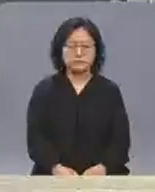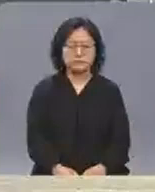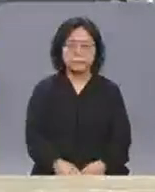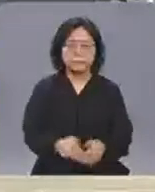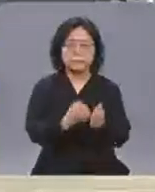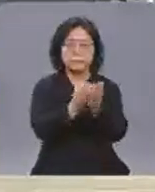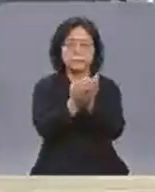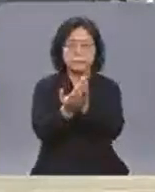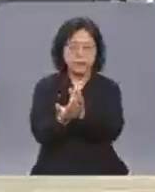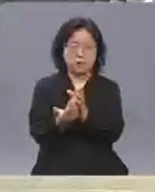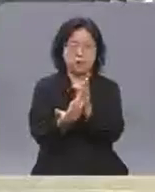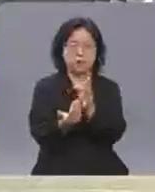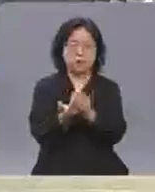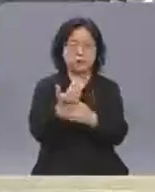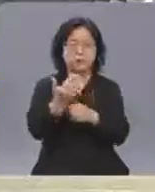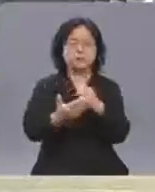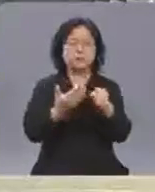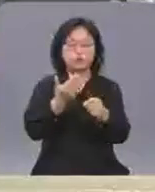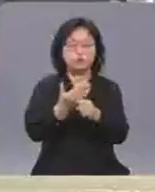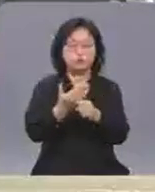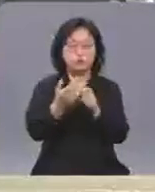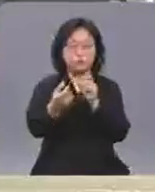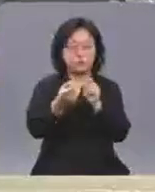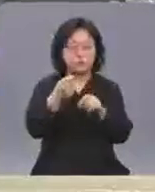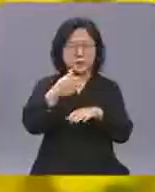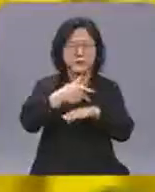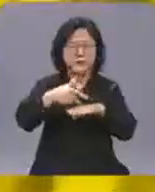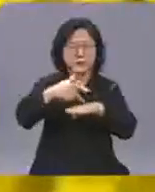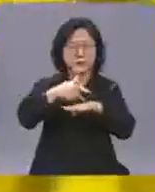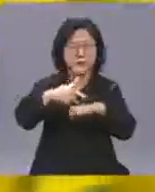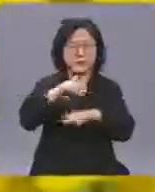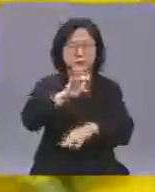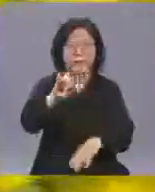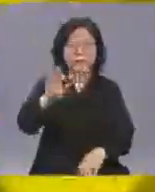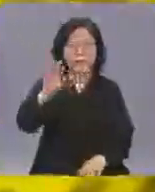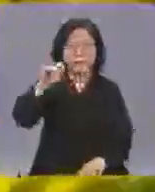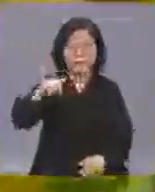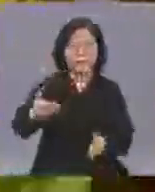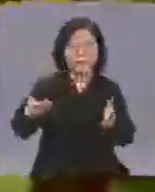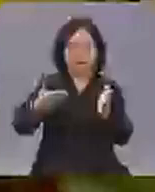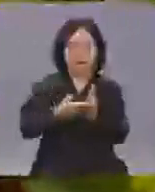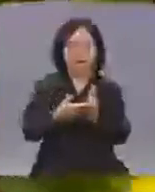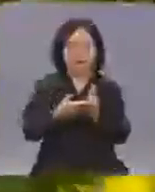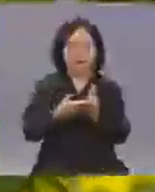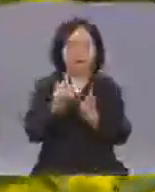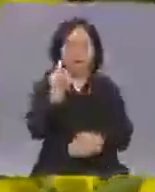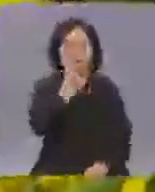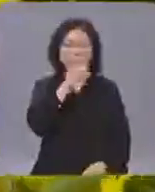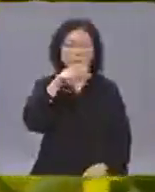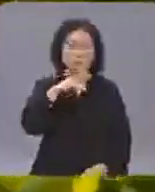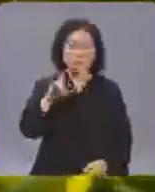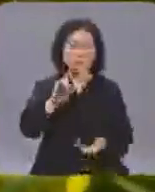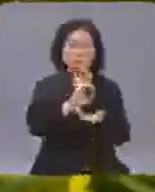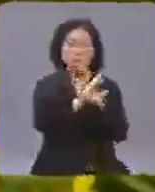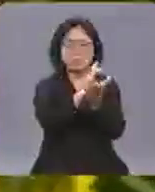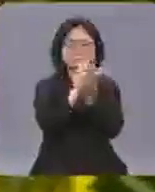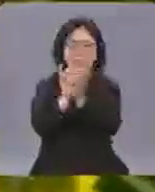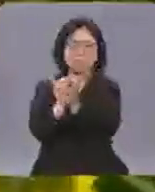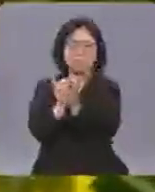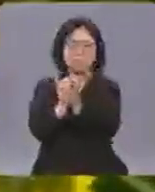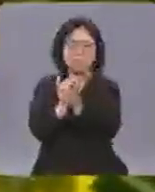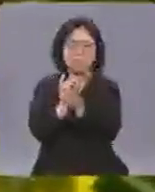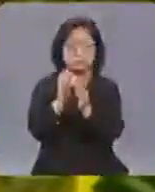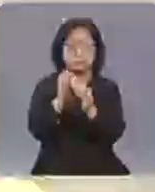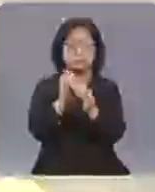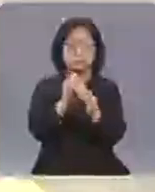세월호 참사 구주기를 앞둔 진도 팽목항 희생자들을 기리는 샛노란 유채꽃이 추모객을